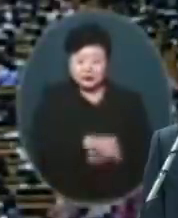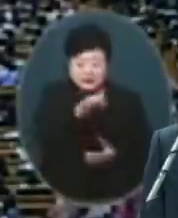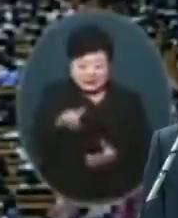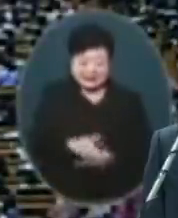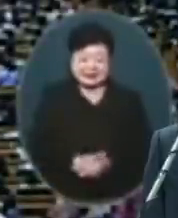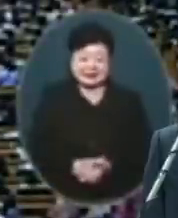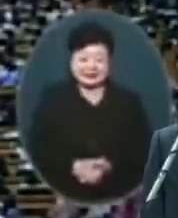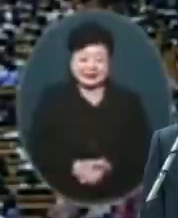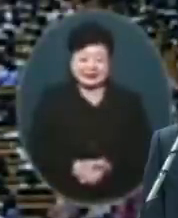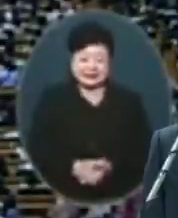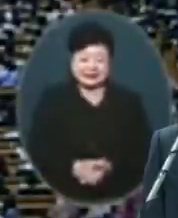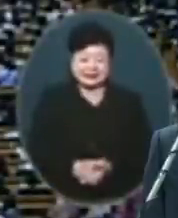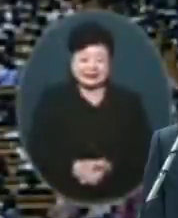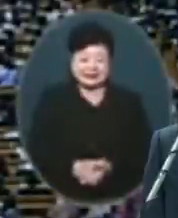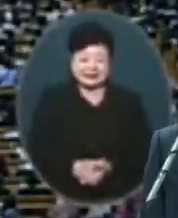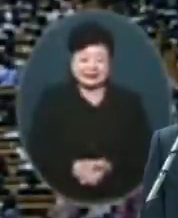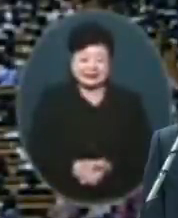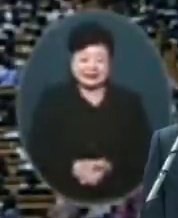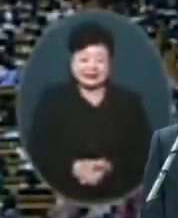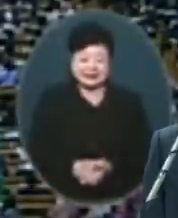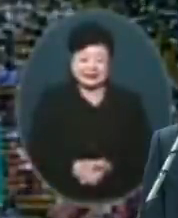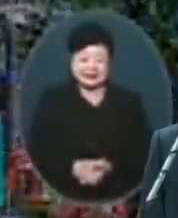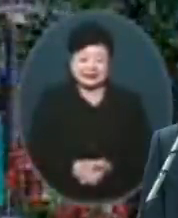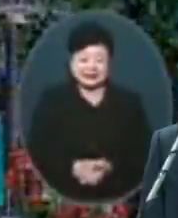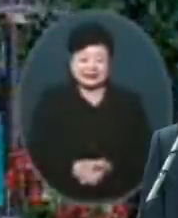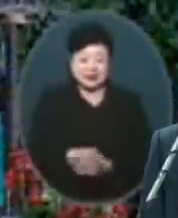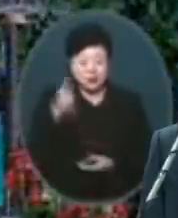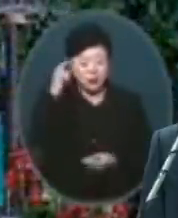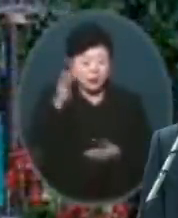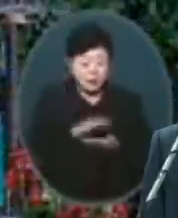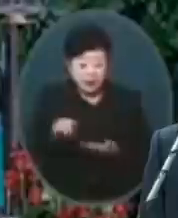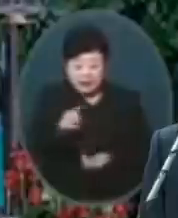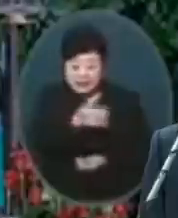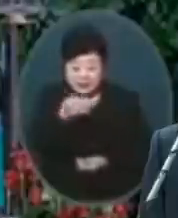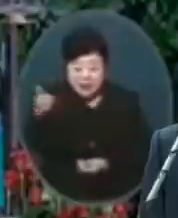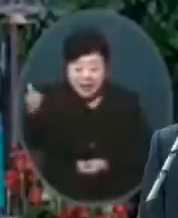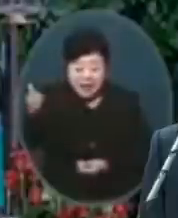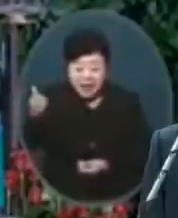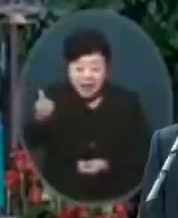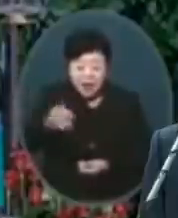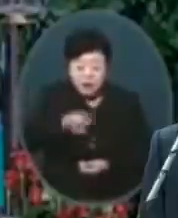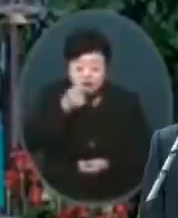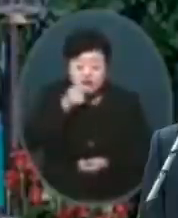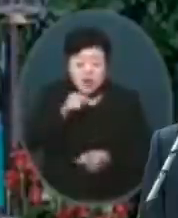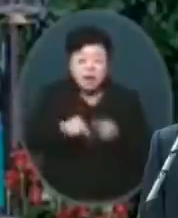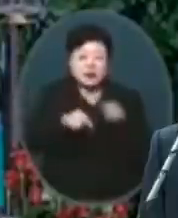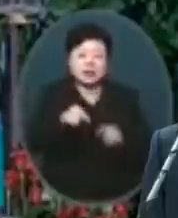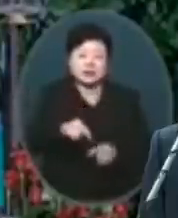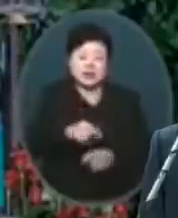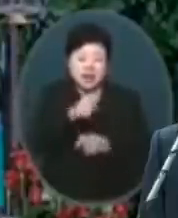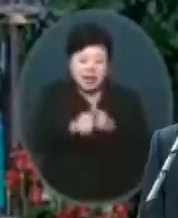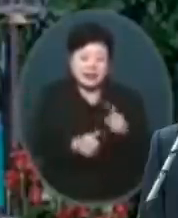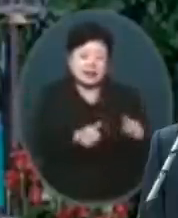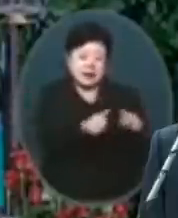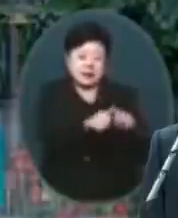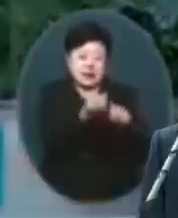우리는 왜 평안할 수 있습니까? 물 가운데 지날 때 내가